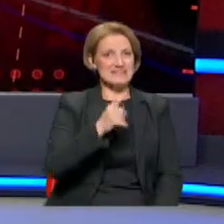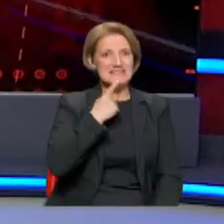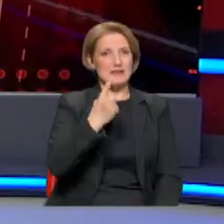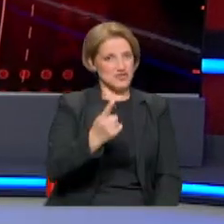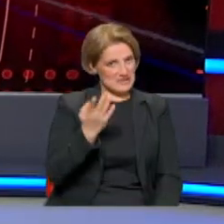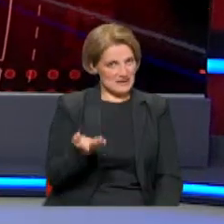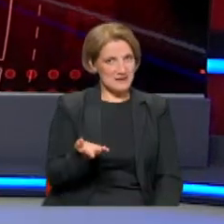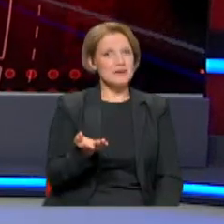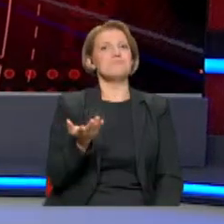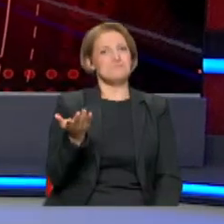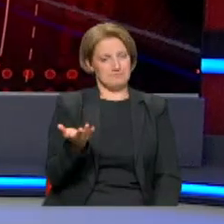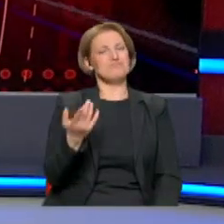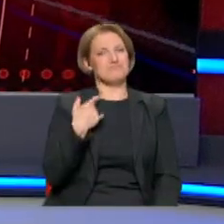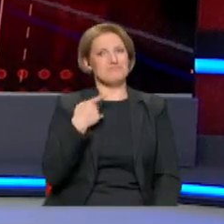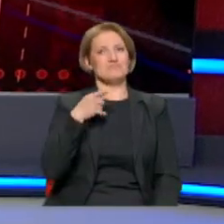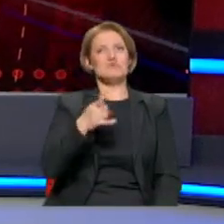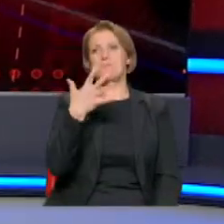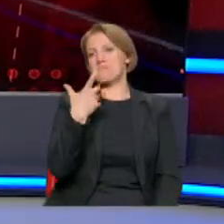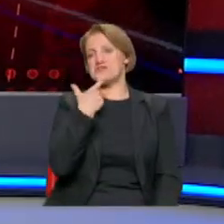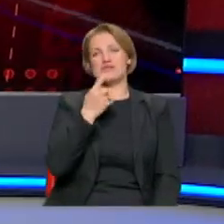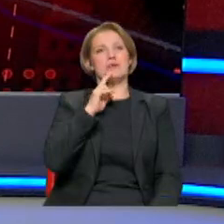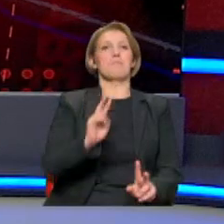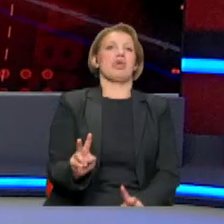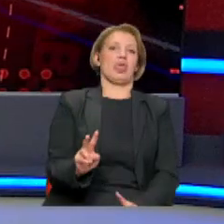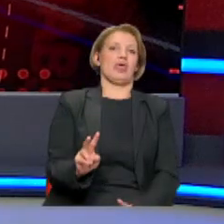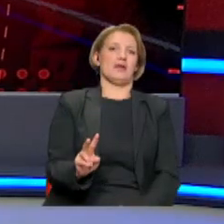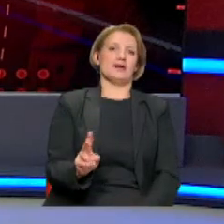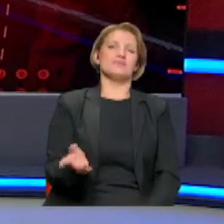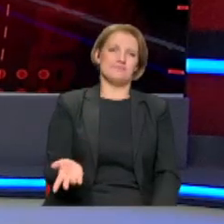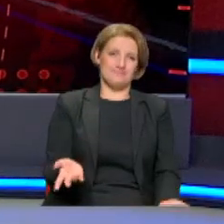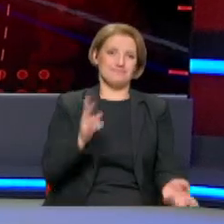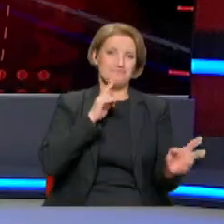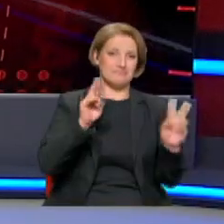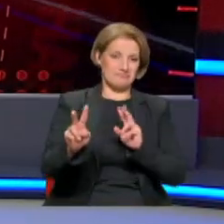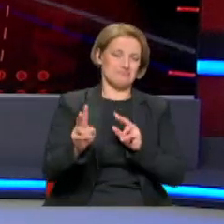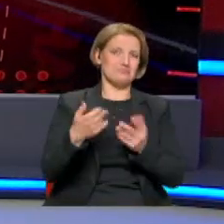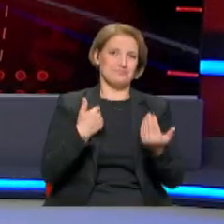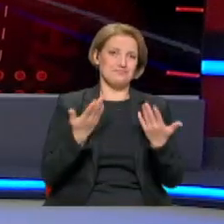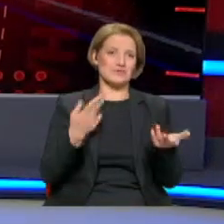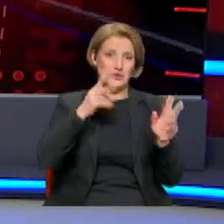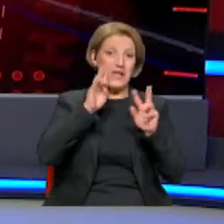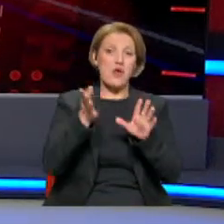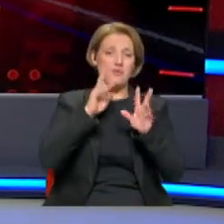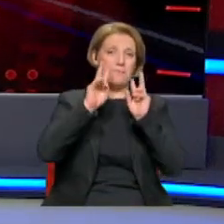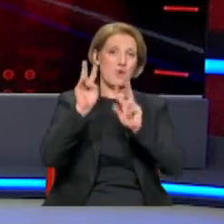demişti Ve biz bu şu beş yılda gördük göreceğimizi gördük